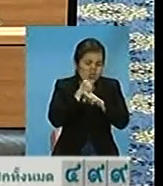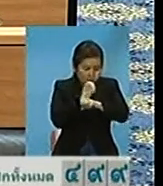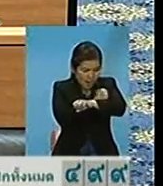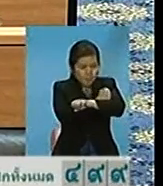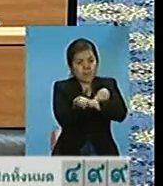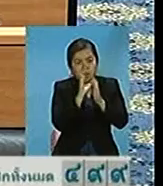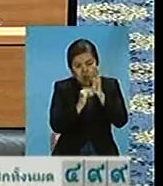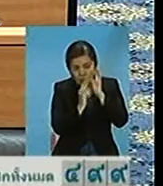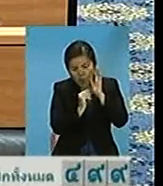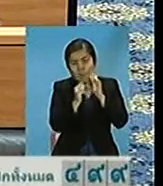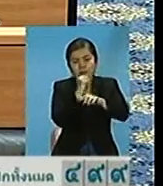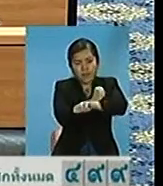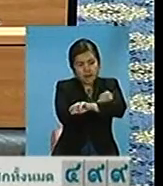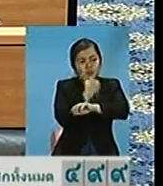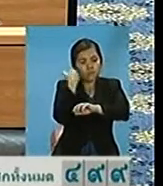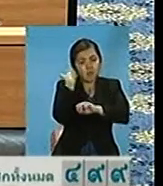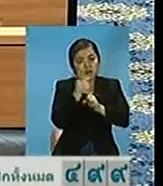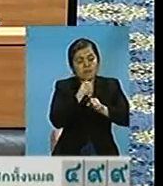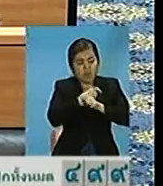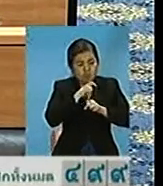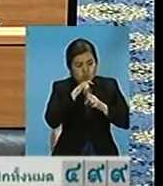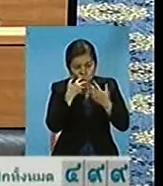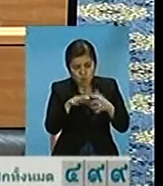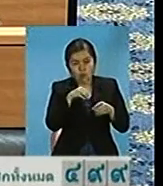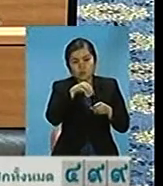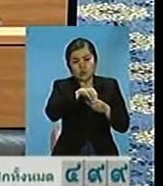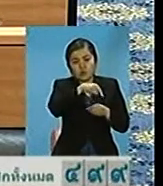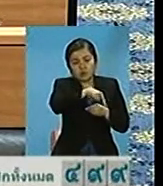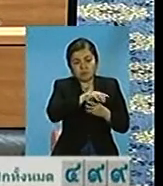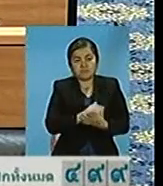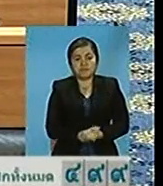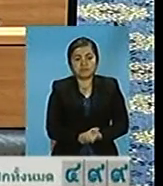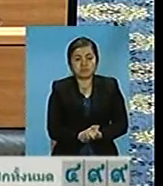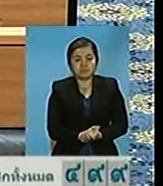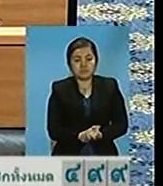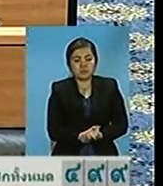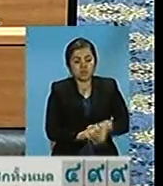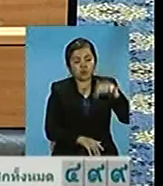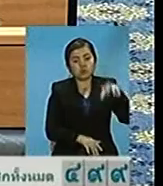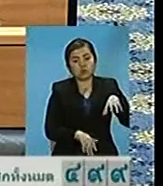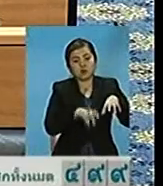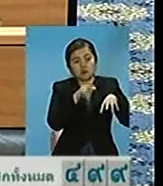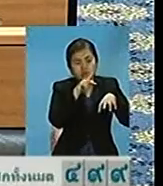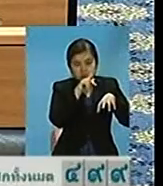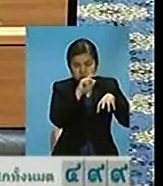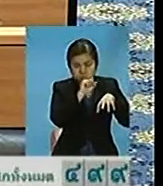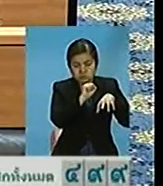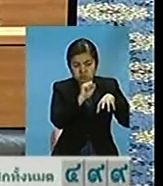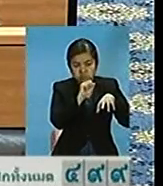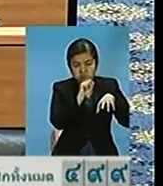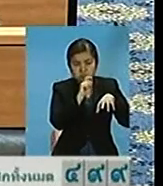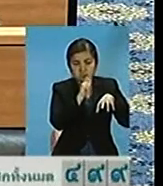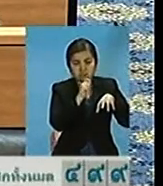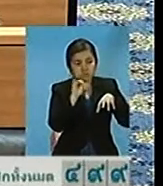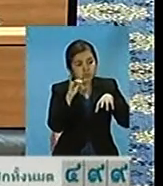การจัดอบรมแรงงานเกษตรกรผู้แรงงานผู้กรีดยางผมถามท่านเนอะท่านบอกว่าท่านเป็นเจ้าของสว